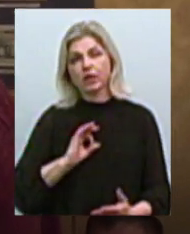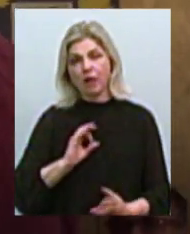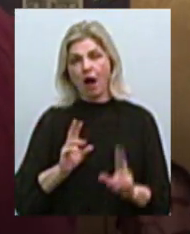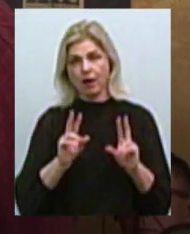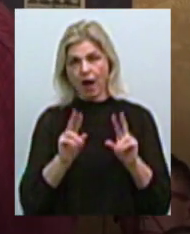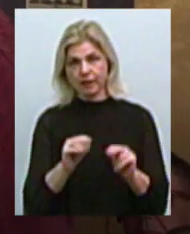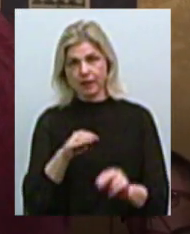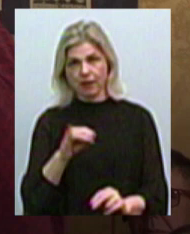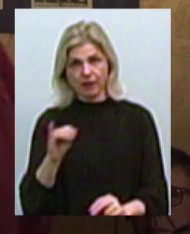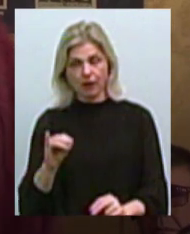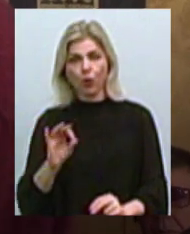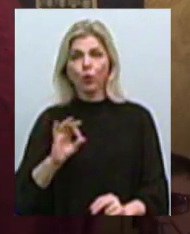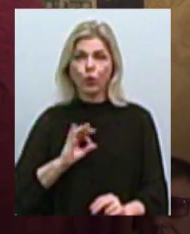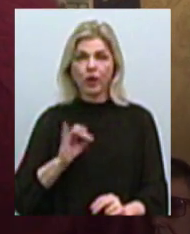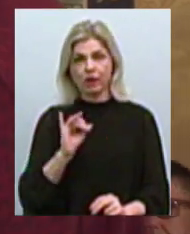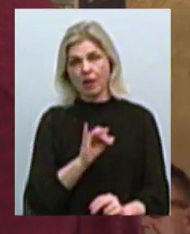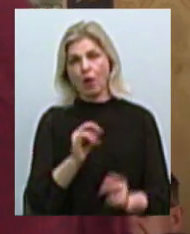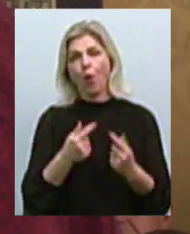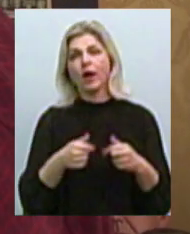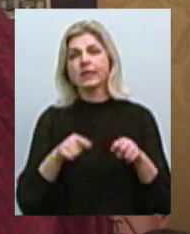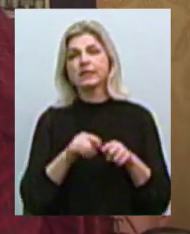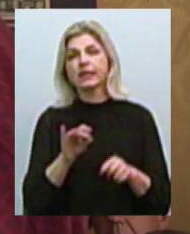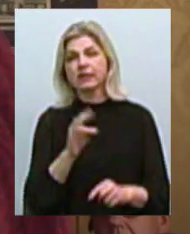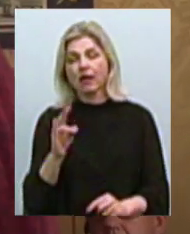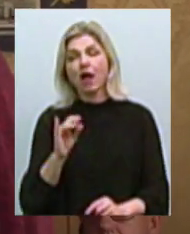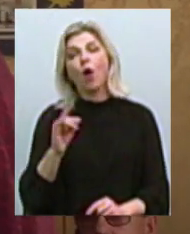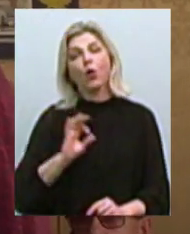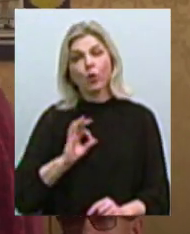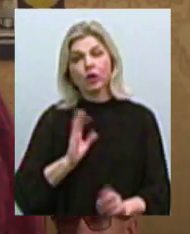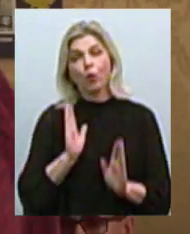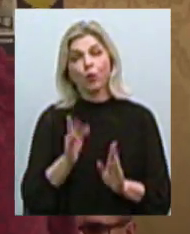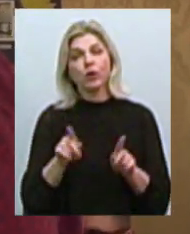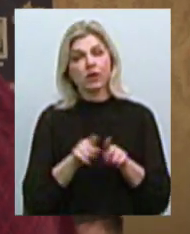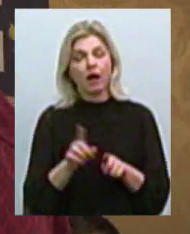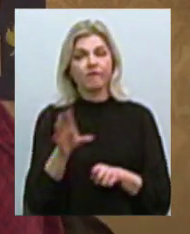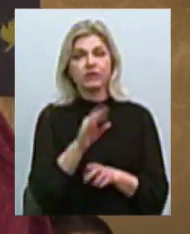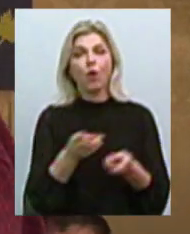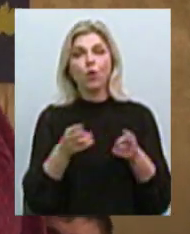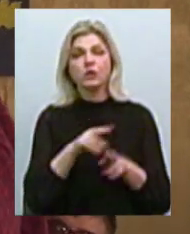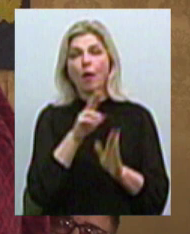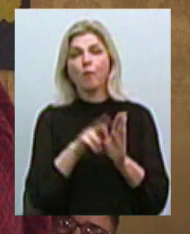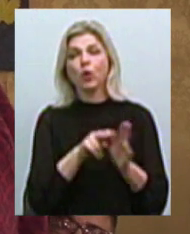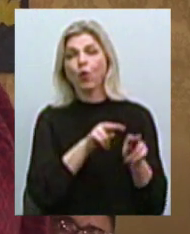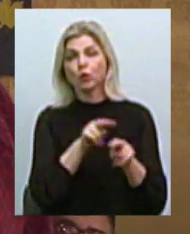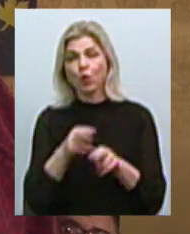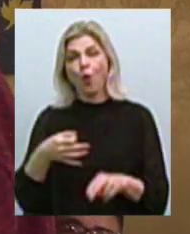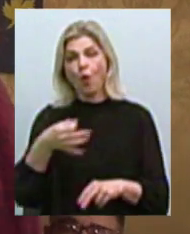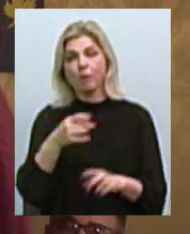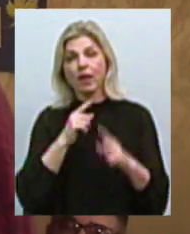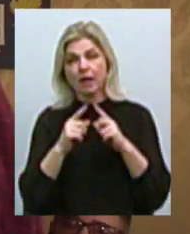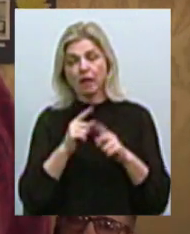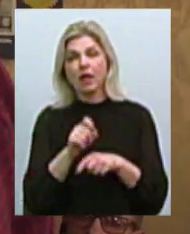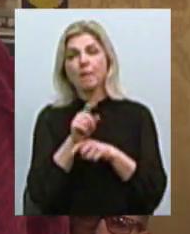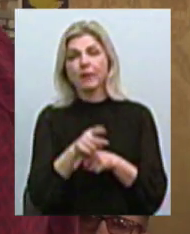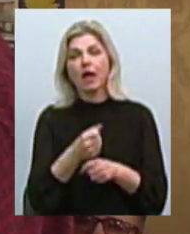юридичних гарантій, юридичних і організаційних гарантій. Юридично це буде так, що все залишиться під контролем обласної ради. Призначення